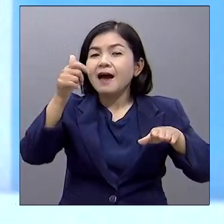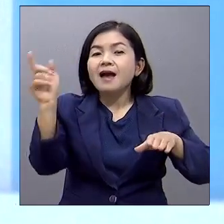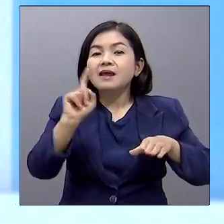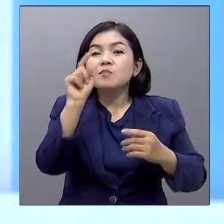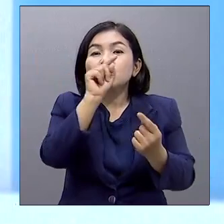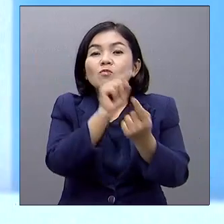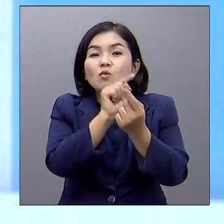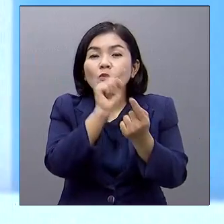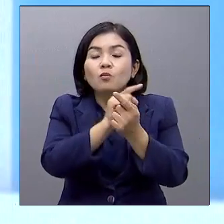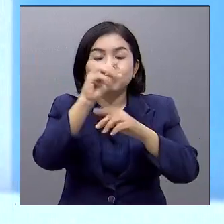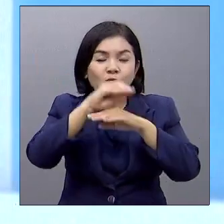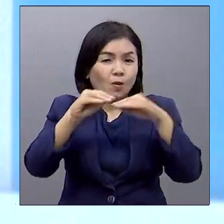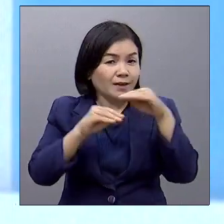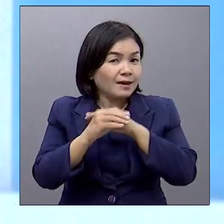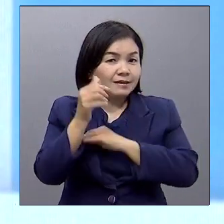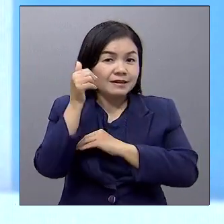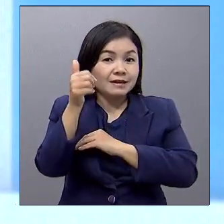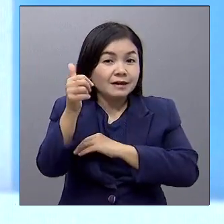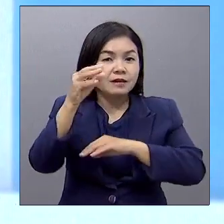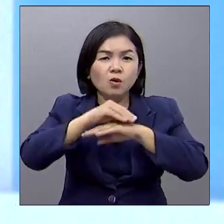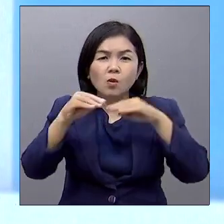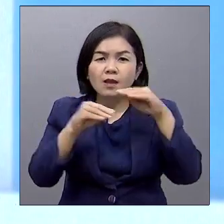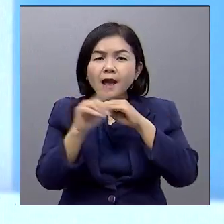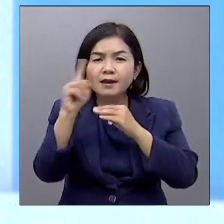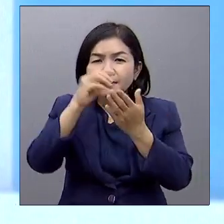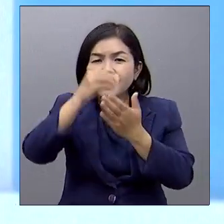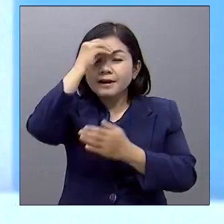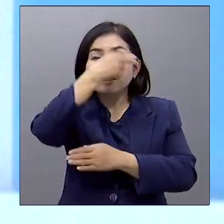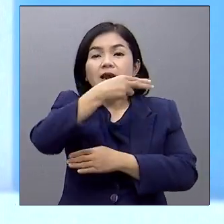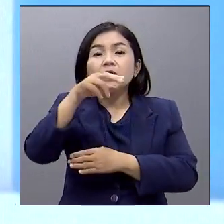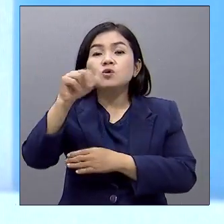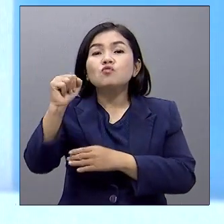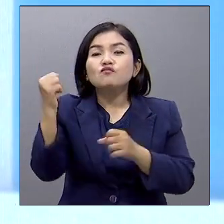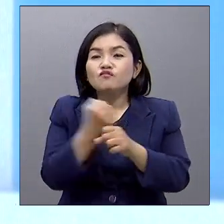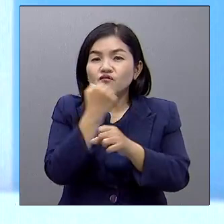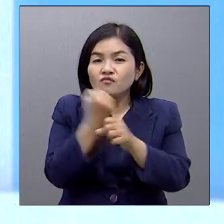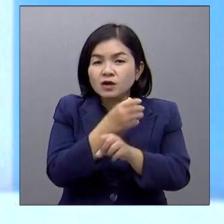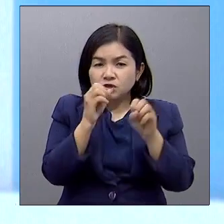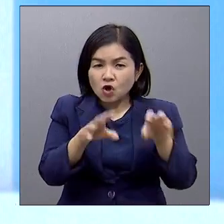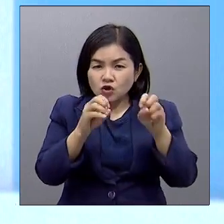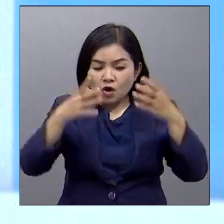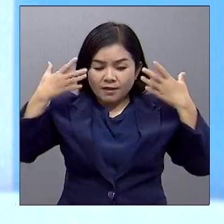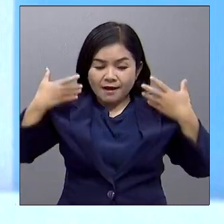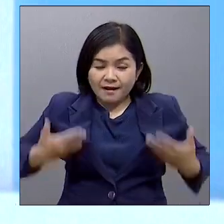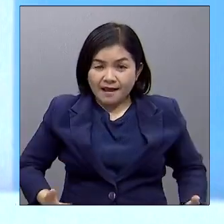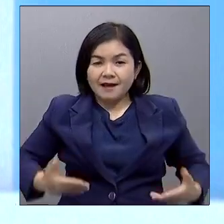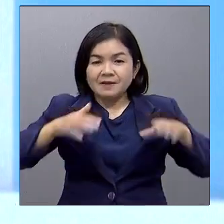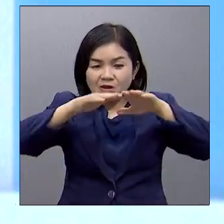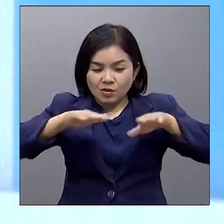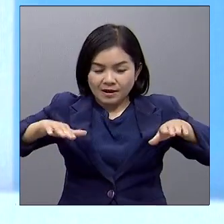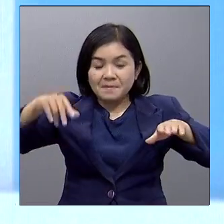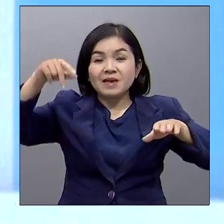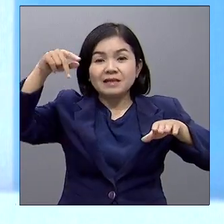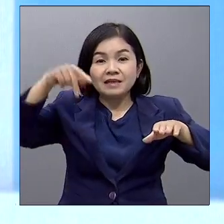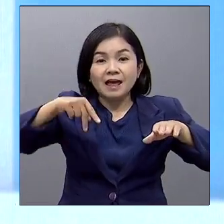บกับอีกหนึงโครงการดีๆโครงการนี้มีหัสูที่ชื่อวา หักสูตรผู้ภึกสอนกิจกรมทางกายสำหรบเด็กทมความต้องการพิเศษ